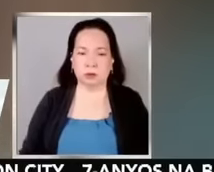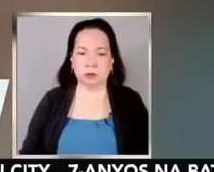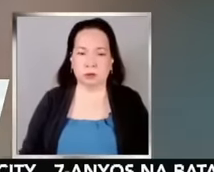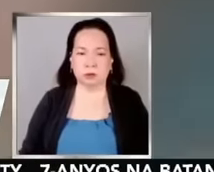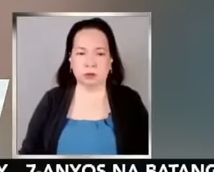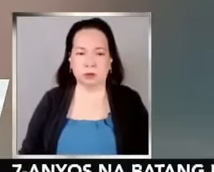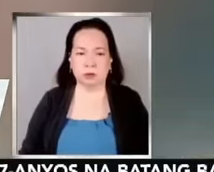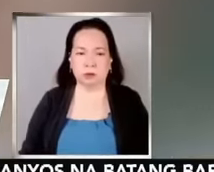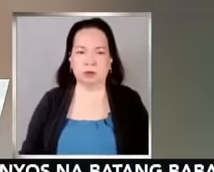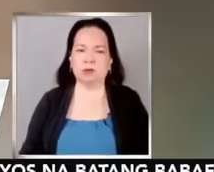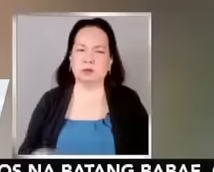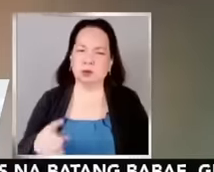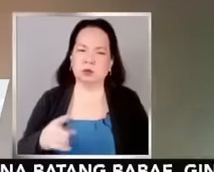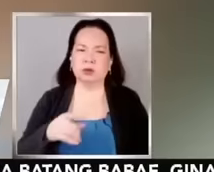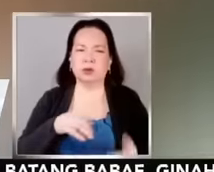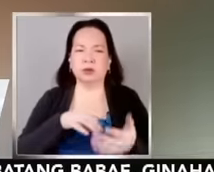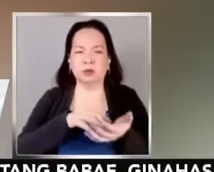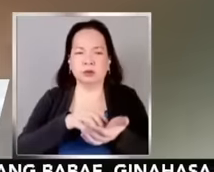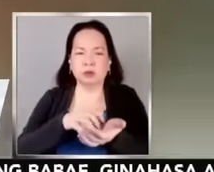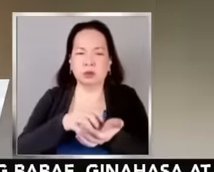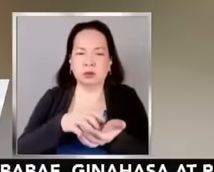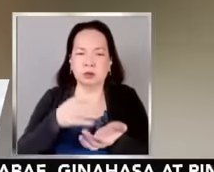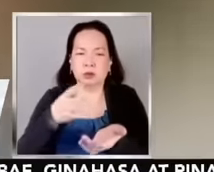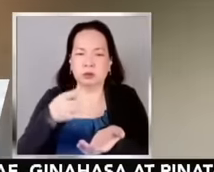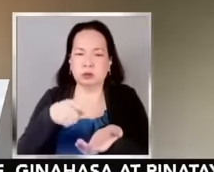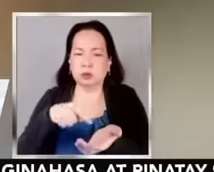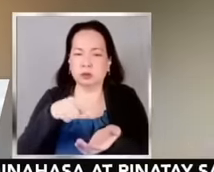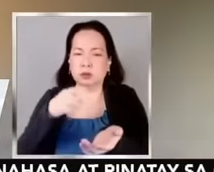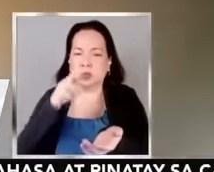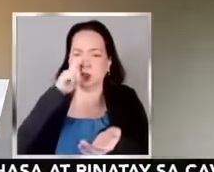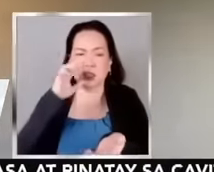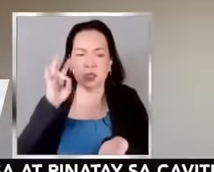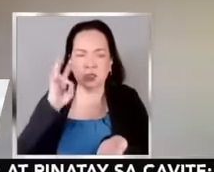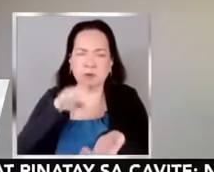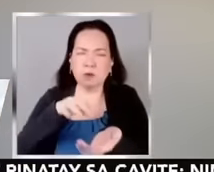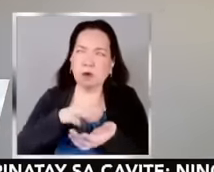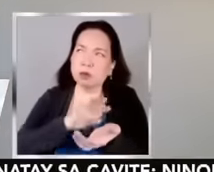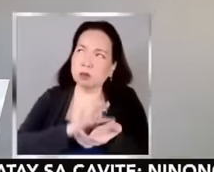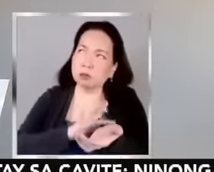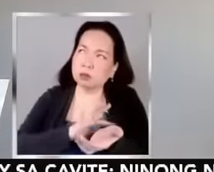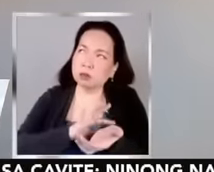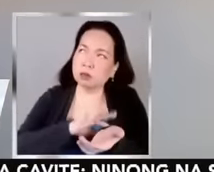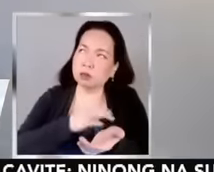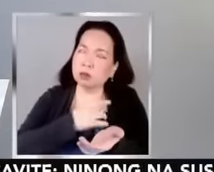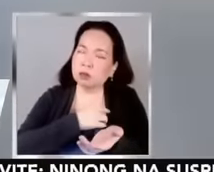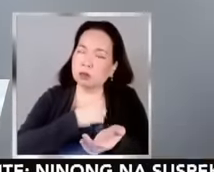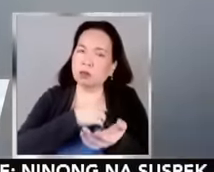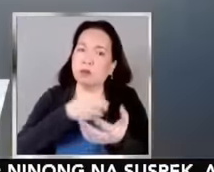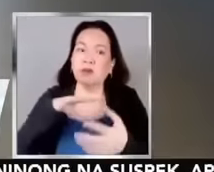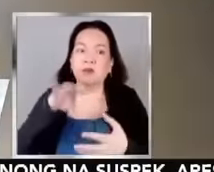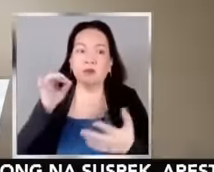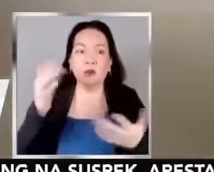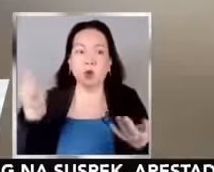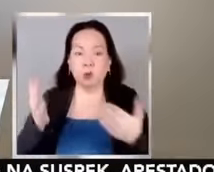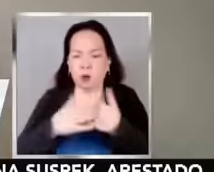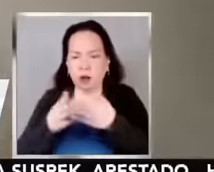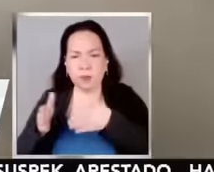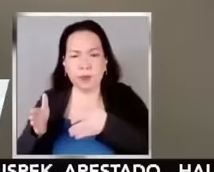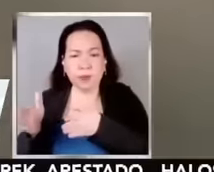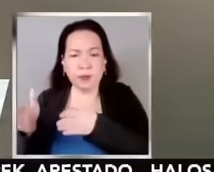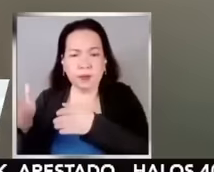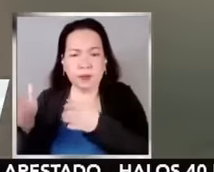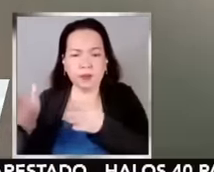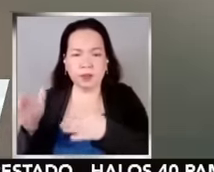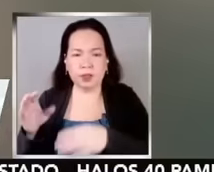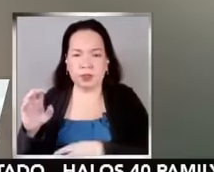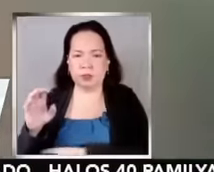Mahina na ang pulso ng 7 taong gulang na babae na si Melchi de los Santos nang matagpuan sa tabi ng sapang ito sa barangay Kabuko, 13